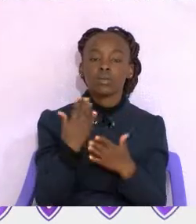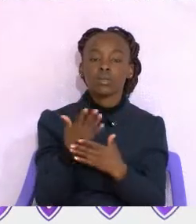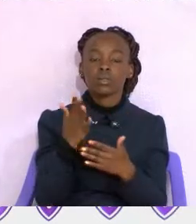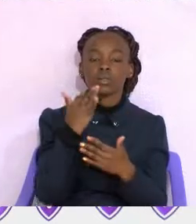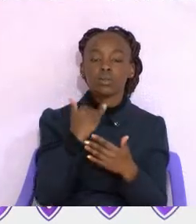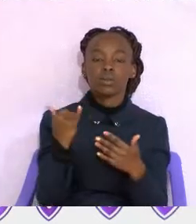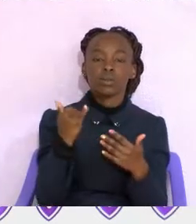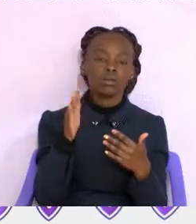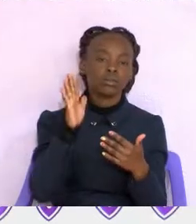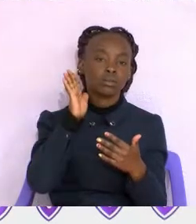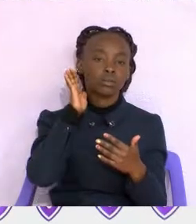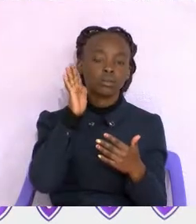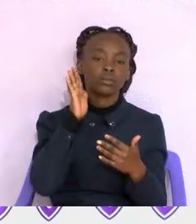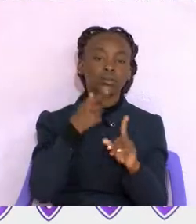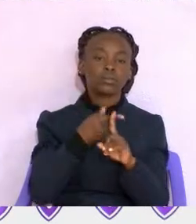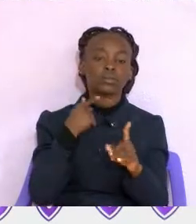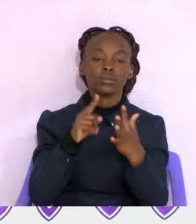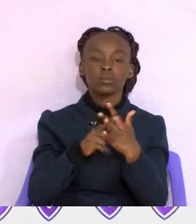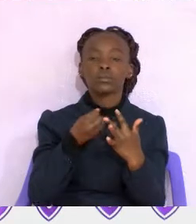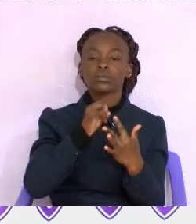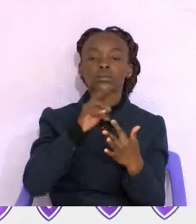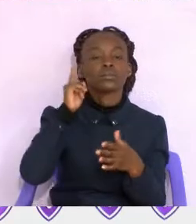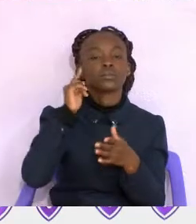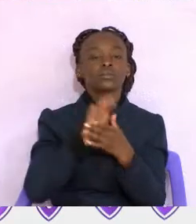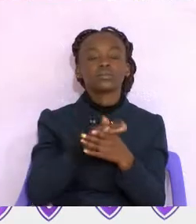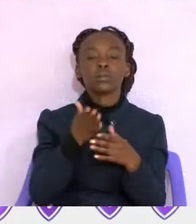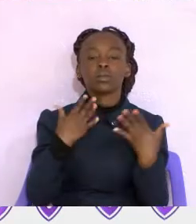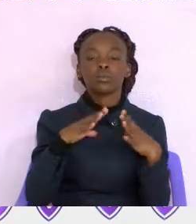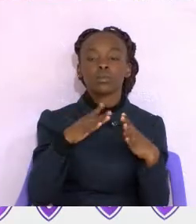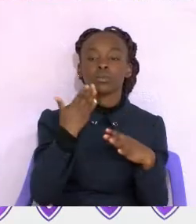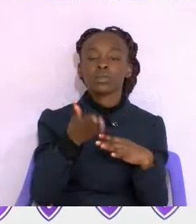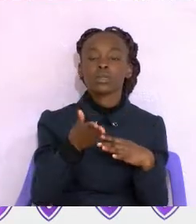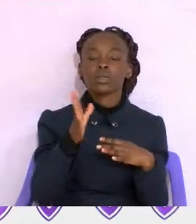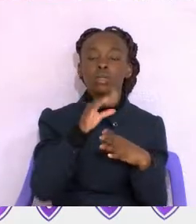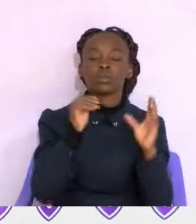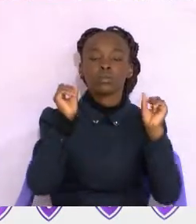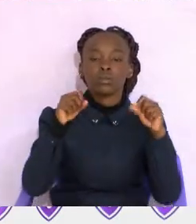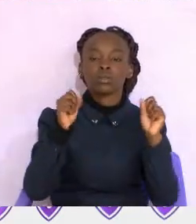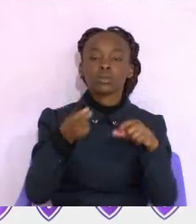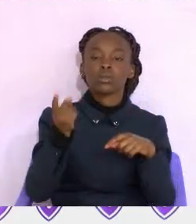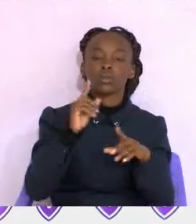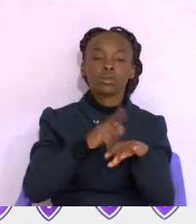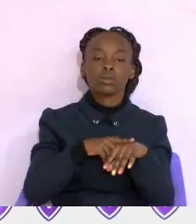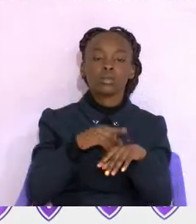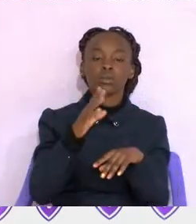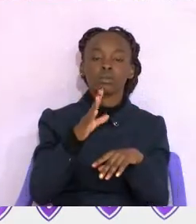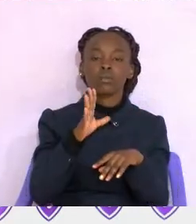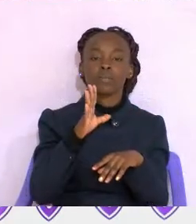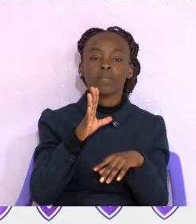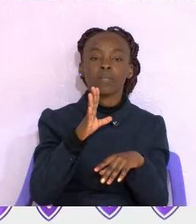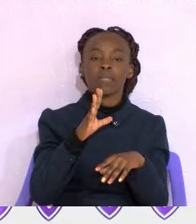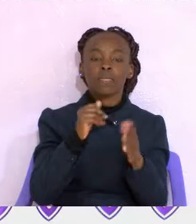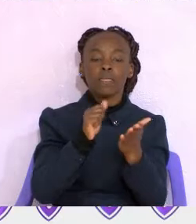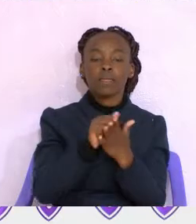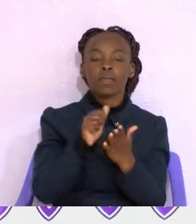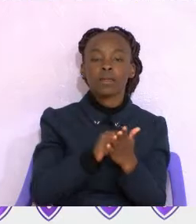kusikiza ama kutii kutoka mwanzo. Na ninaamini kuna watu pale, na inawezekana umefika mahala na ukiangalia uharibifu, umekuwa